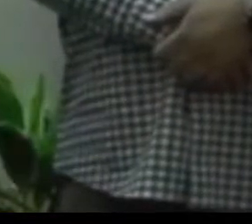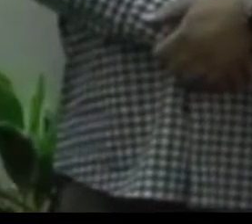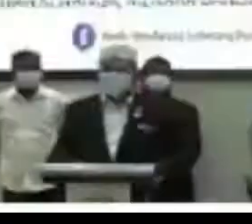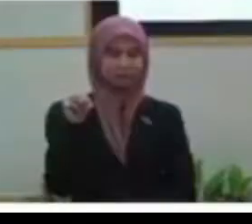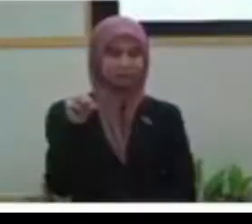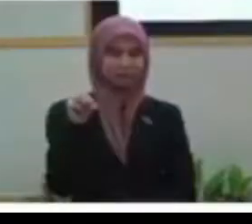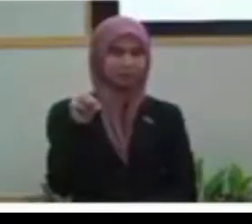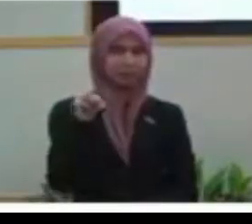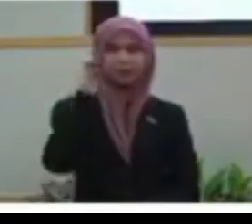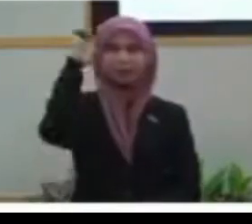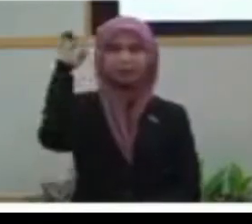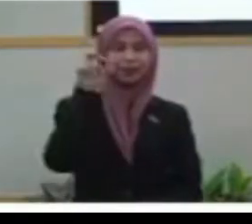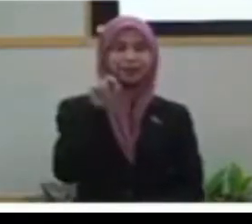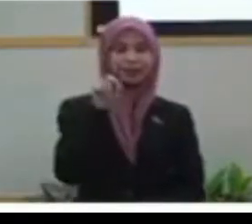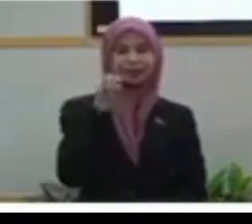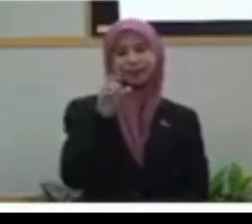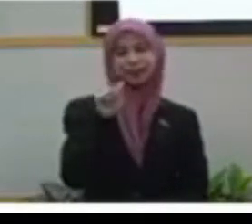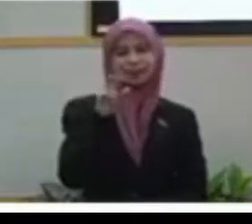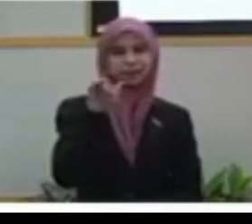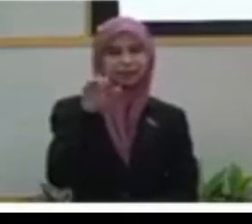David, Marshall,